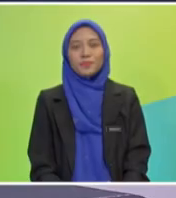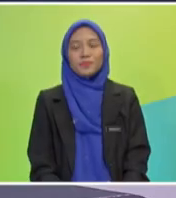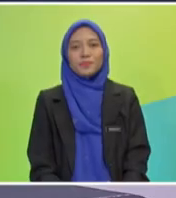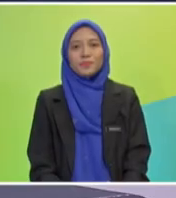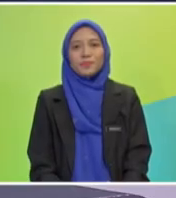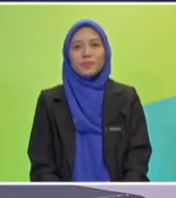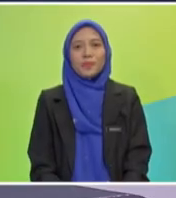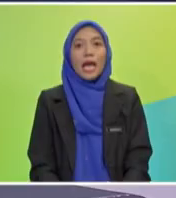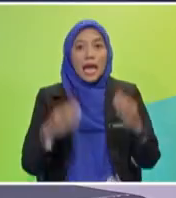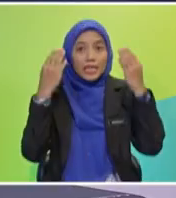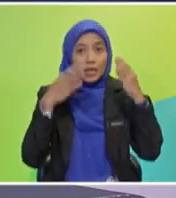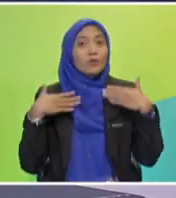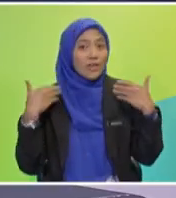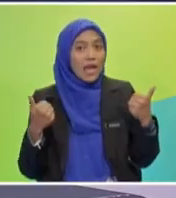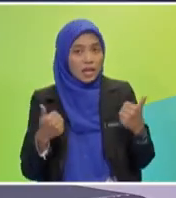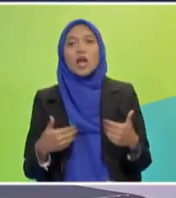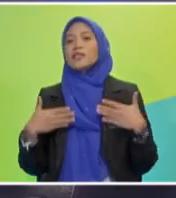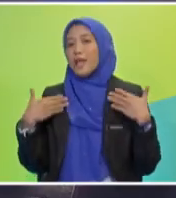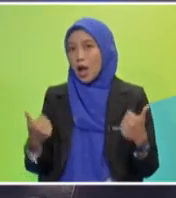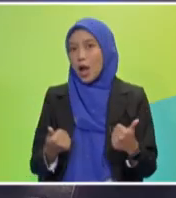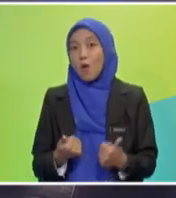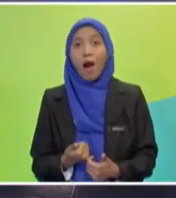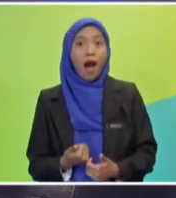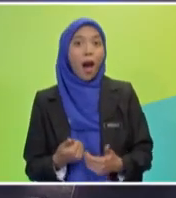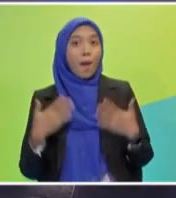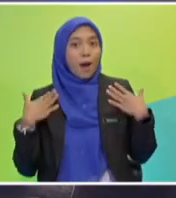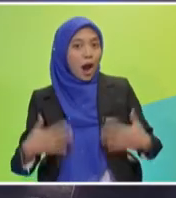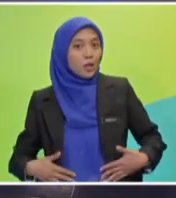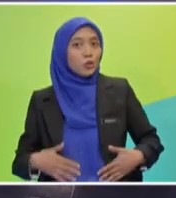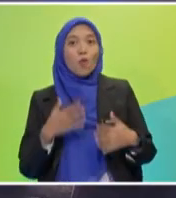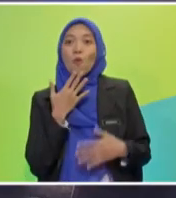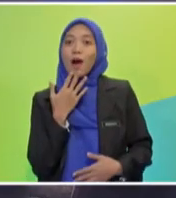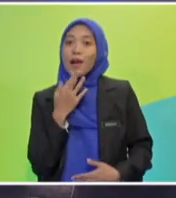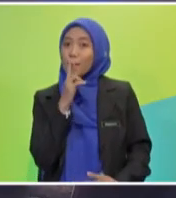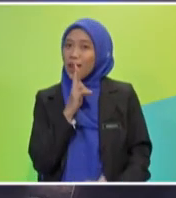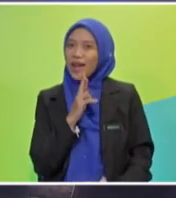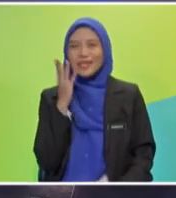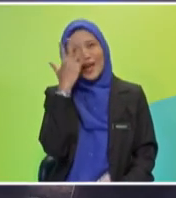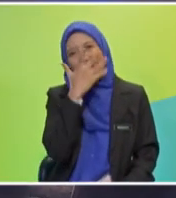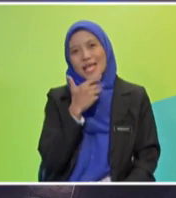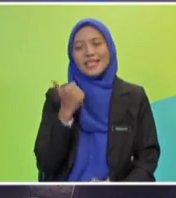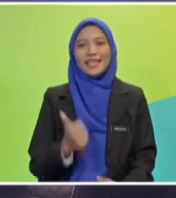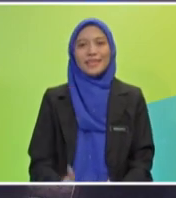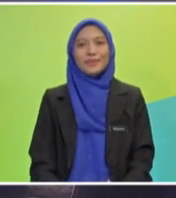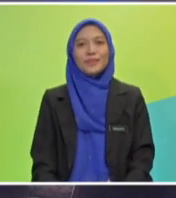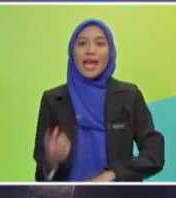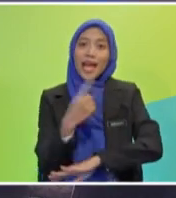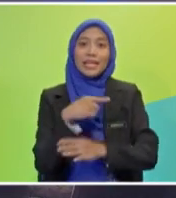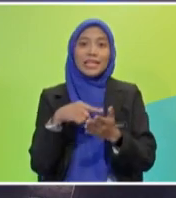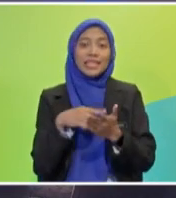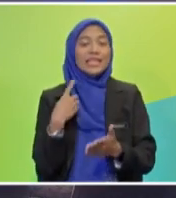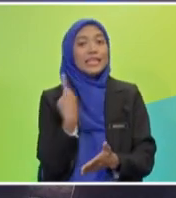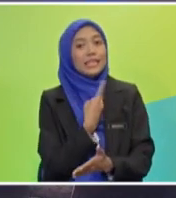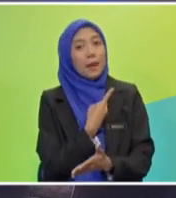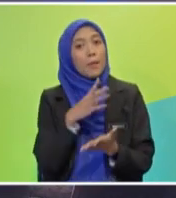Alhamdulillah. Sihat cikgu? Inilah saya, ya Mira. Wah, pakai baju warna merah jambu hari ini, sangat manis. Cikgu, hari ini kita nak belajar tentang sampaikan